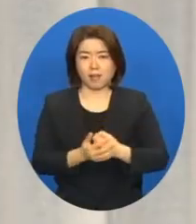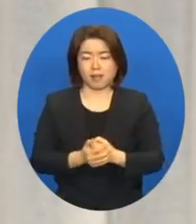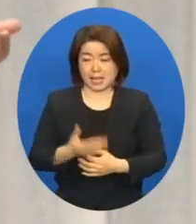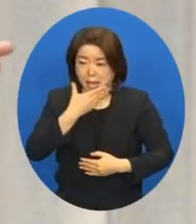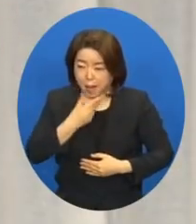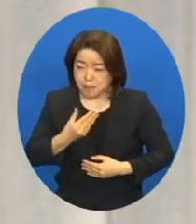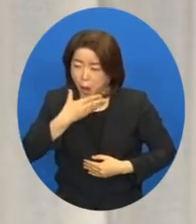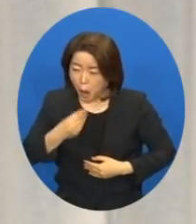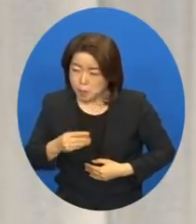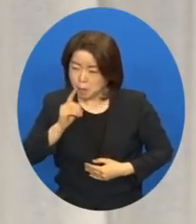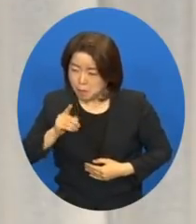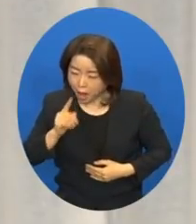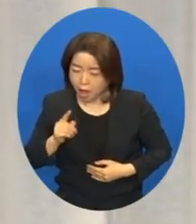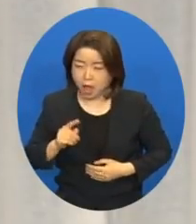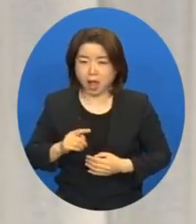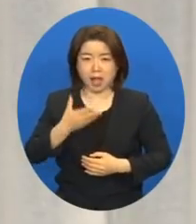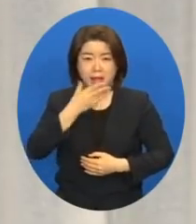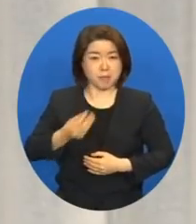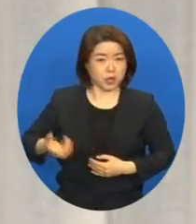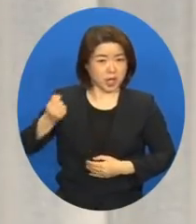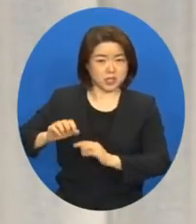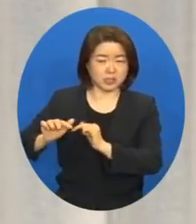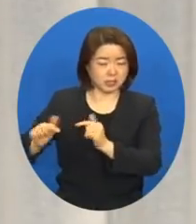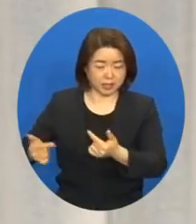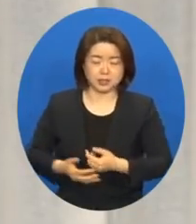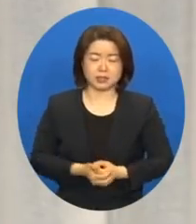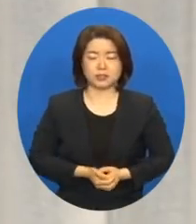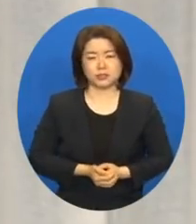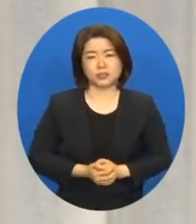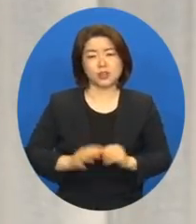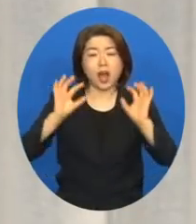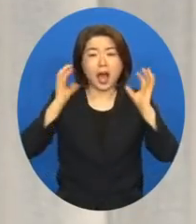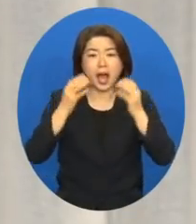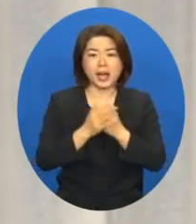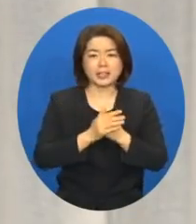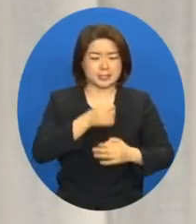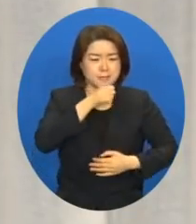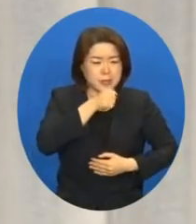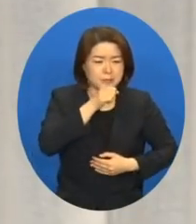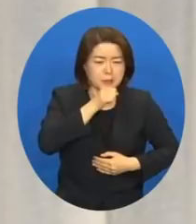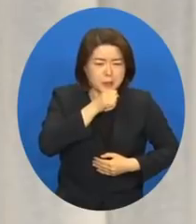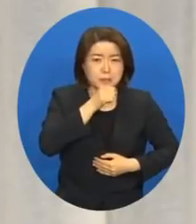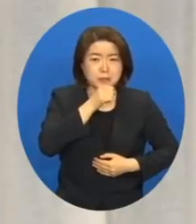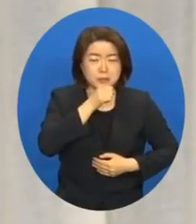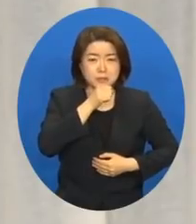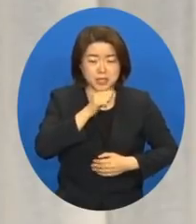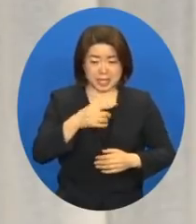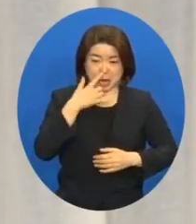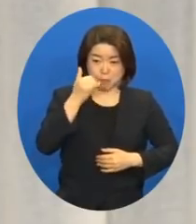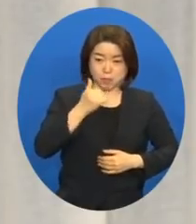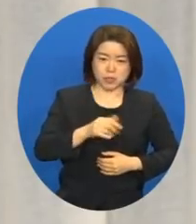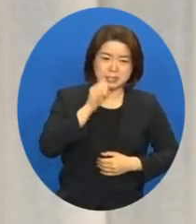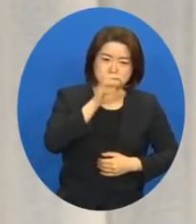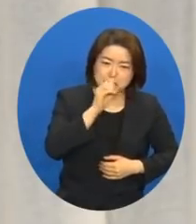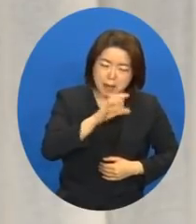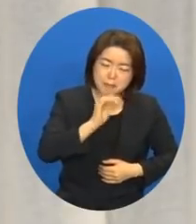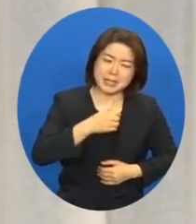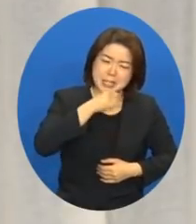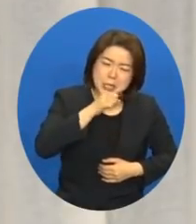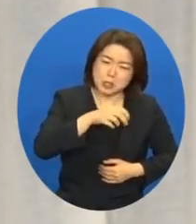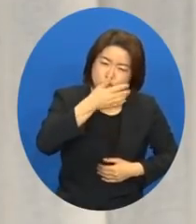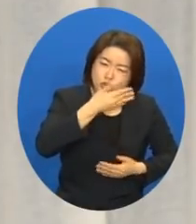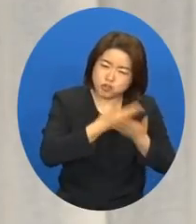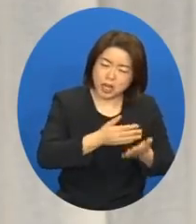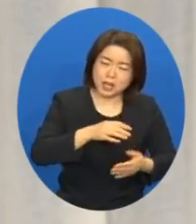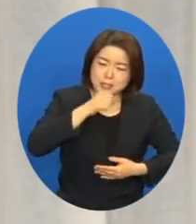행복한다고 행복이 누려지는 게 아니에요. 아이들이 성적한다고 부모가 성적한다고 아이들의